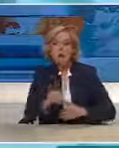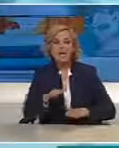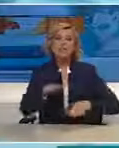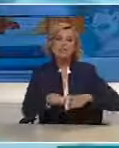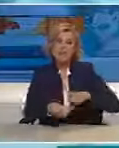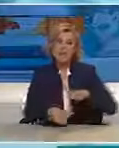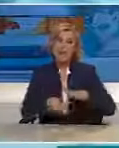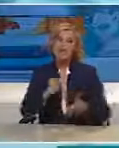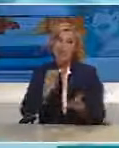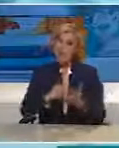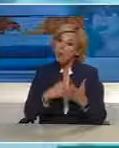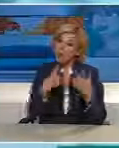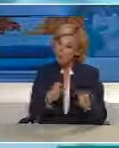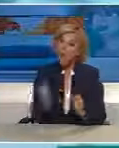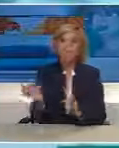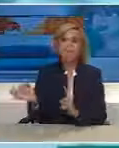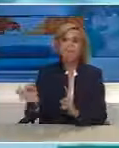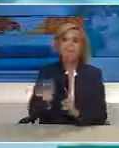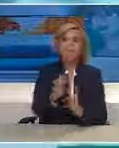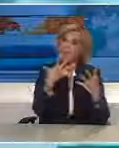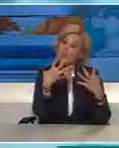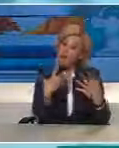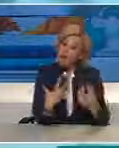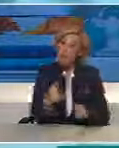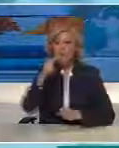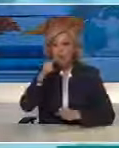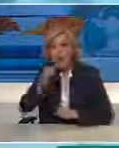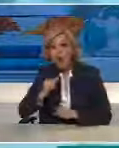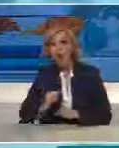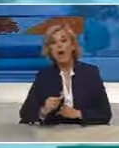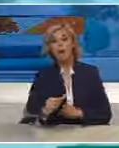κρούσματα. Όπως έχουμε πει αρκετές φορές, στους